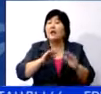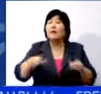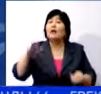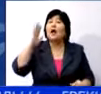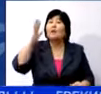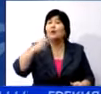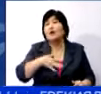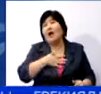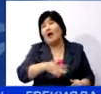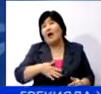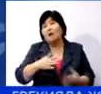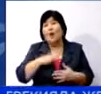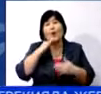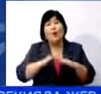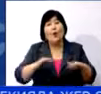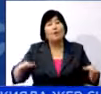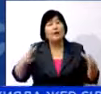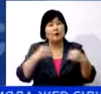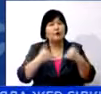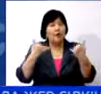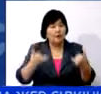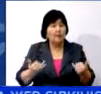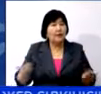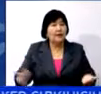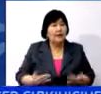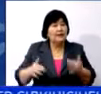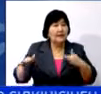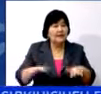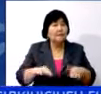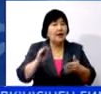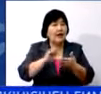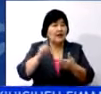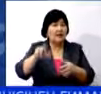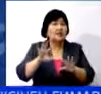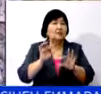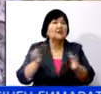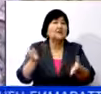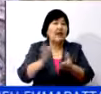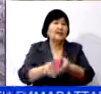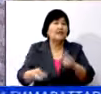болашағына алаңдаулы. Көп балалы отбасының бүгінгі тыныс-тіршілігімен тілшіміз танысып айтты.